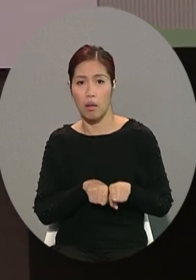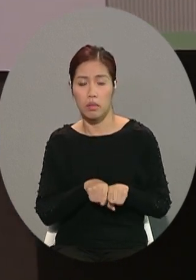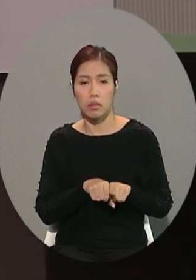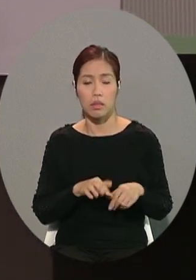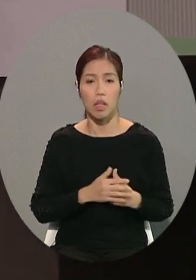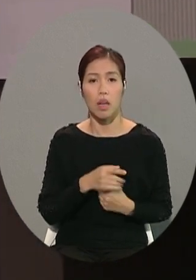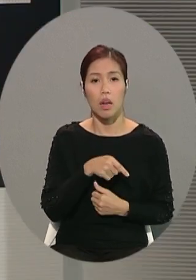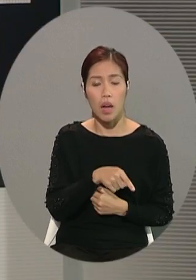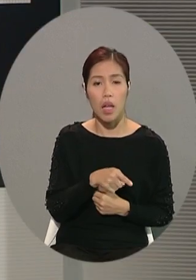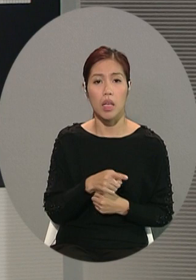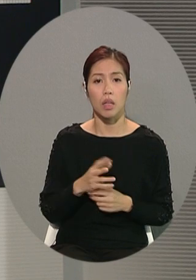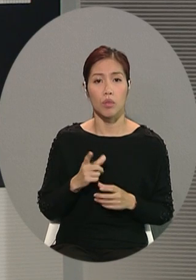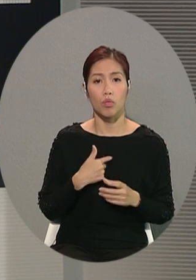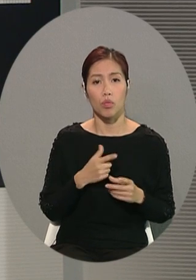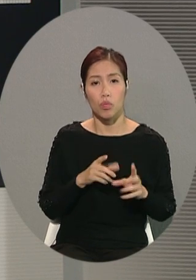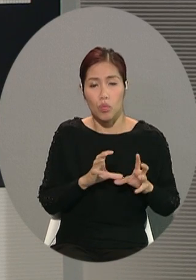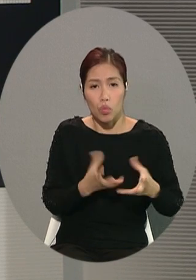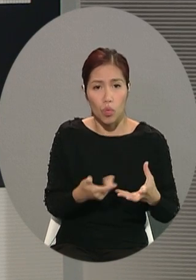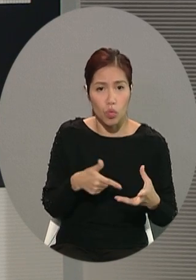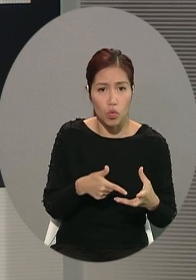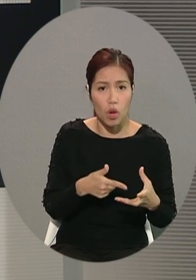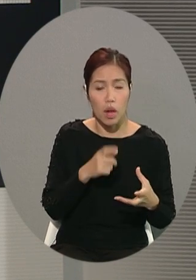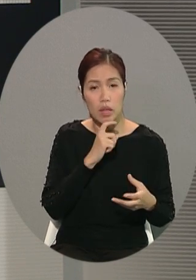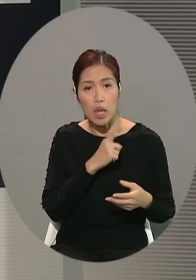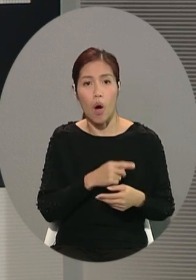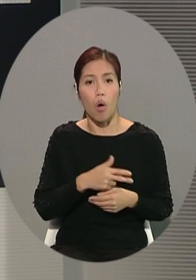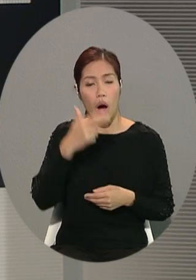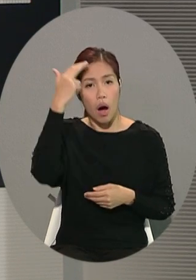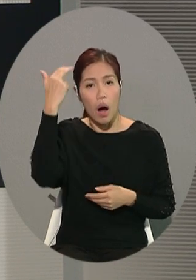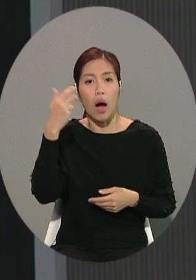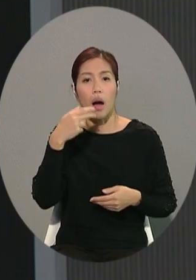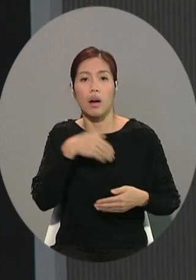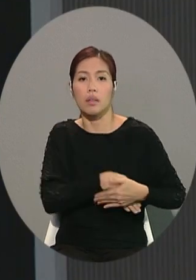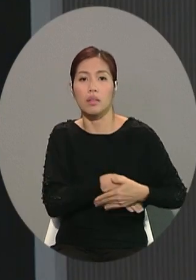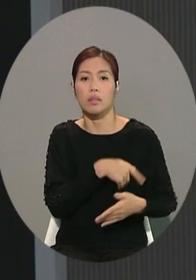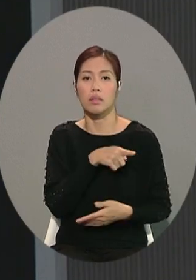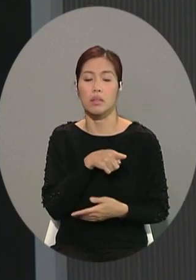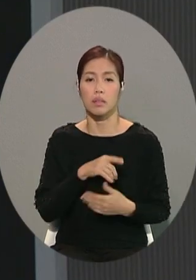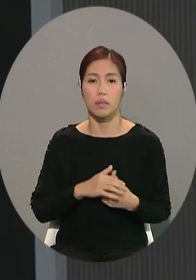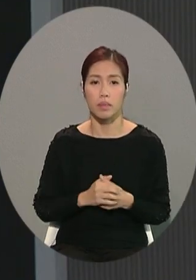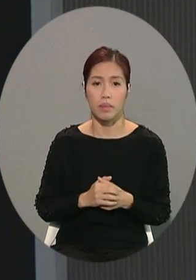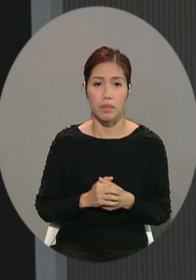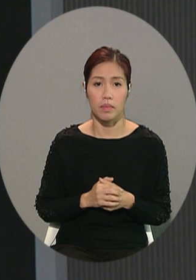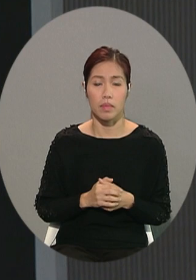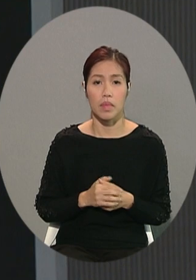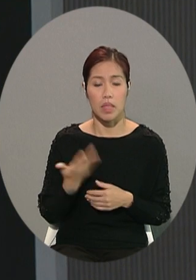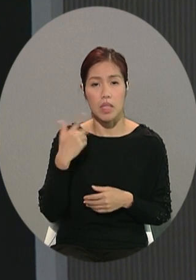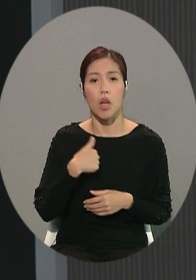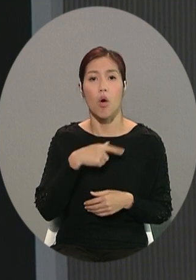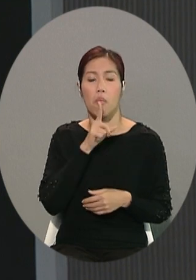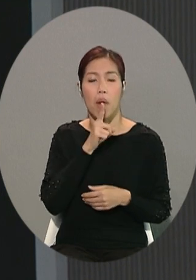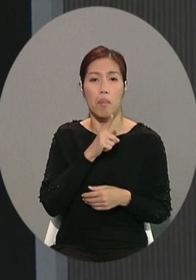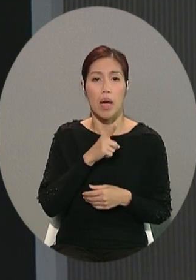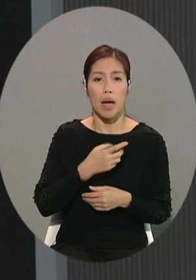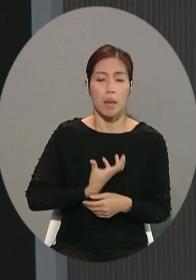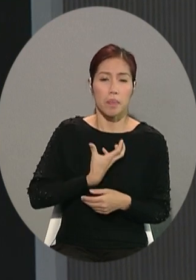隊員嗰啲名聲，因為發現原來佢有留有案底。 OK， 咁而家解釋俾你哋聽，當時我阿媽係激動到暈低